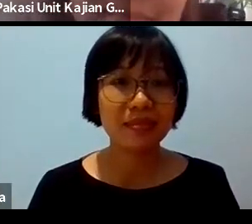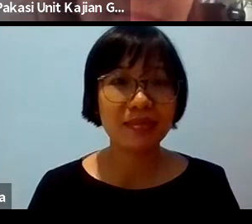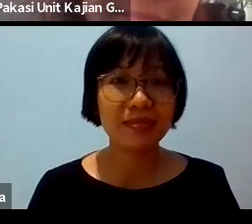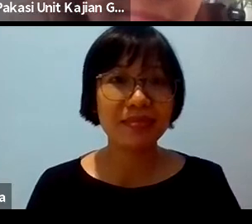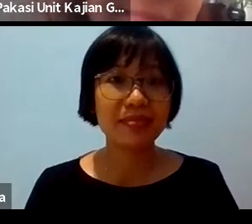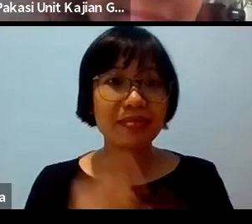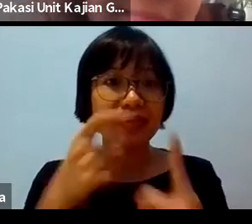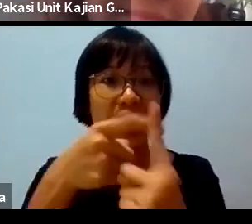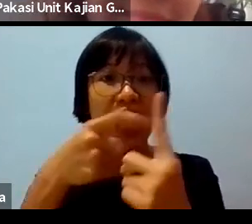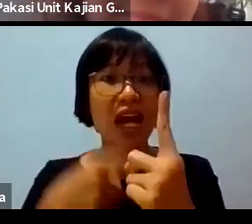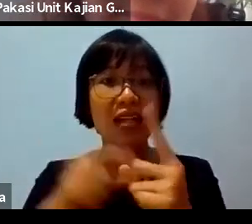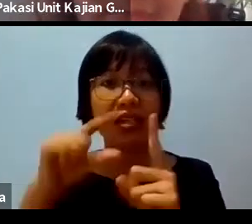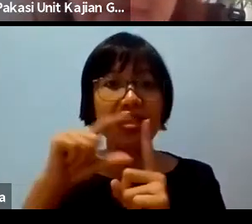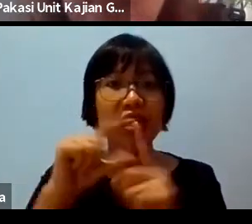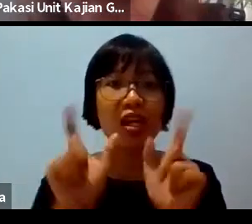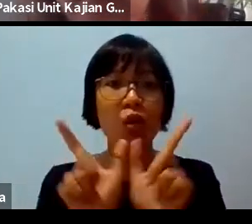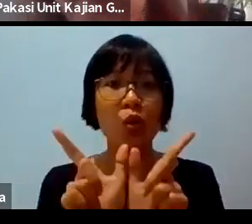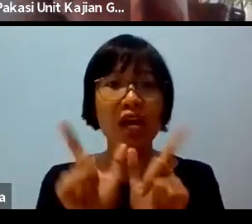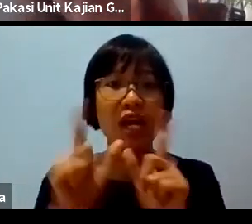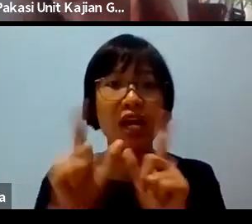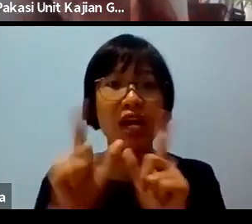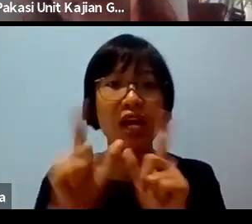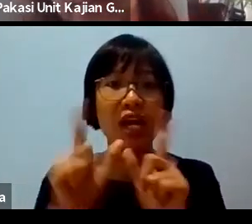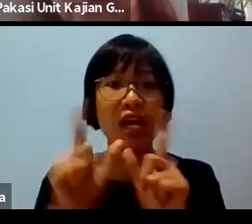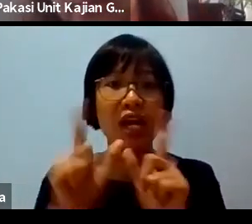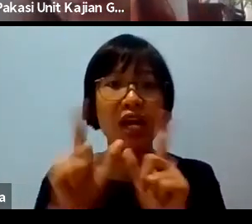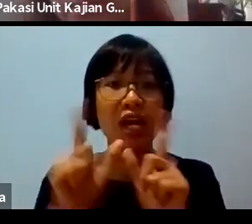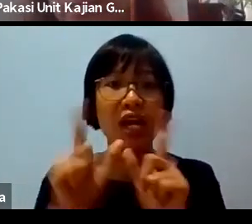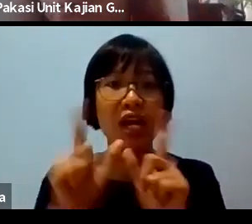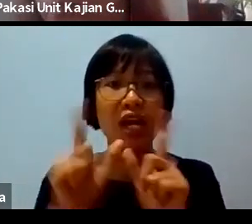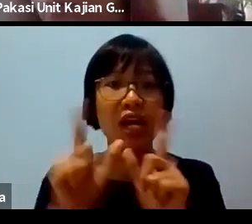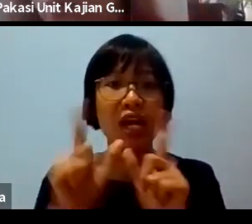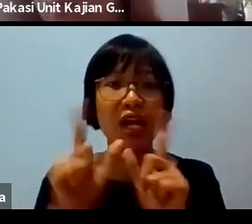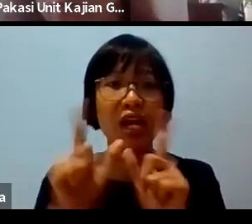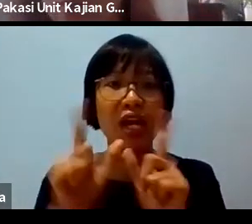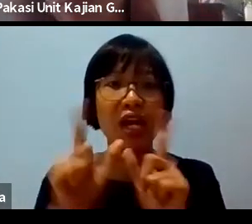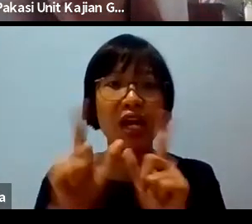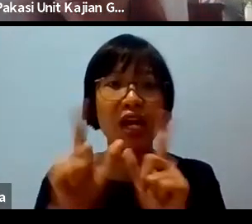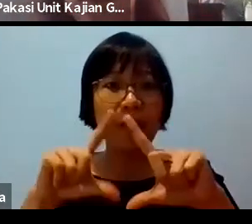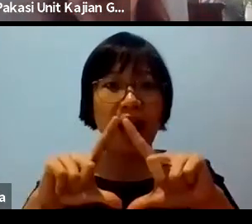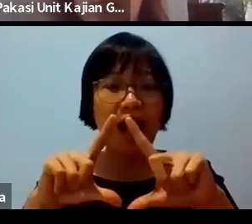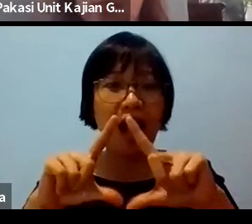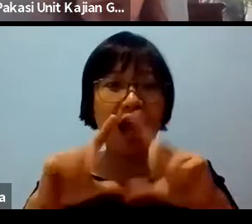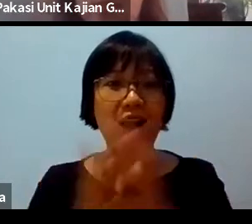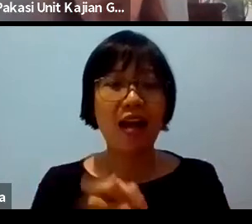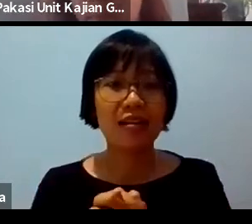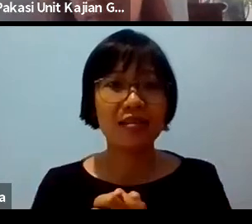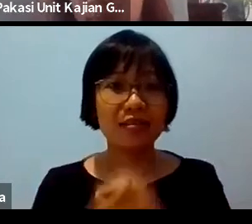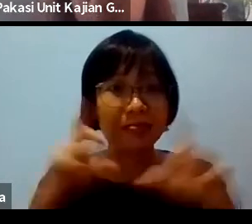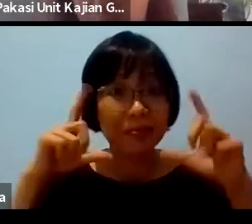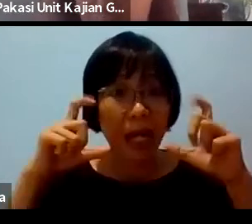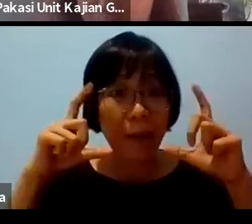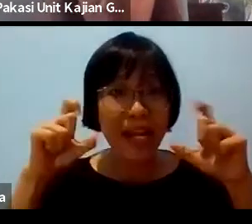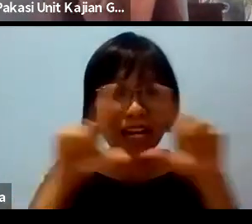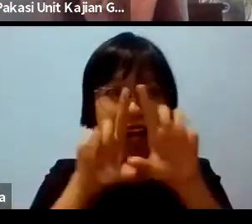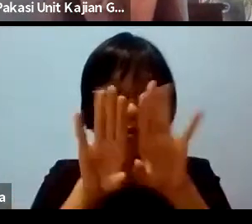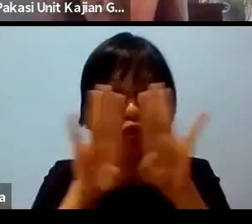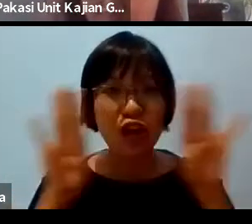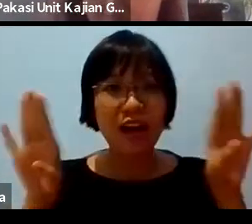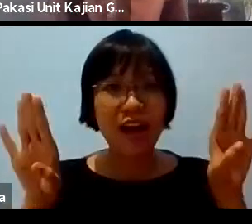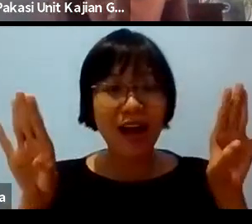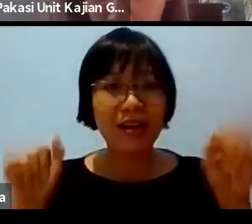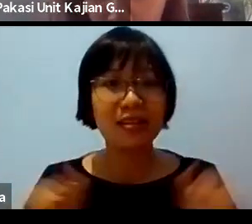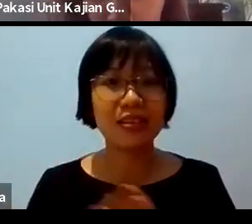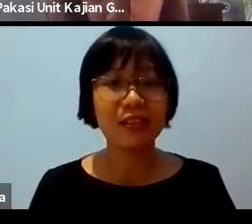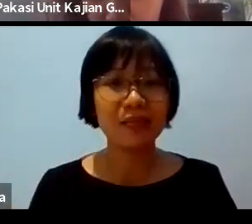boleh DWP Unipa. Ibu boleh dihidupkan ya, siap. Kameranya. Oke, siap. Dengan